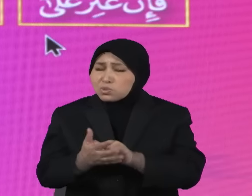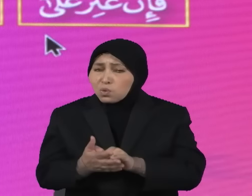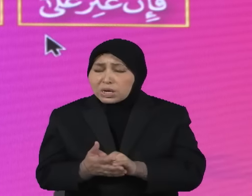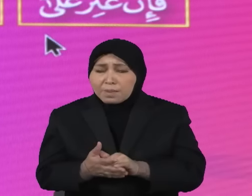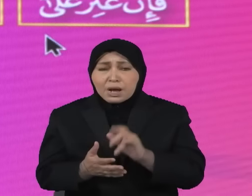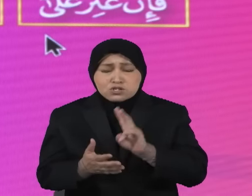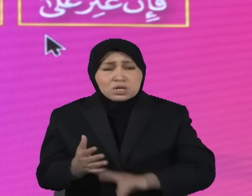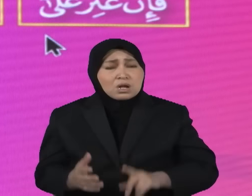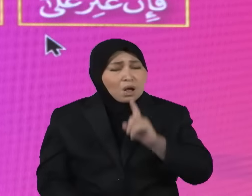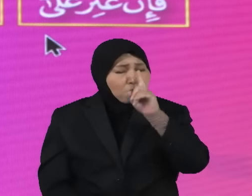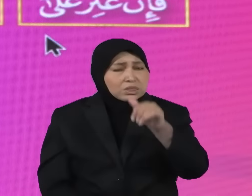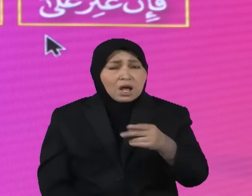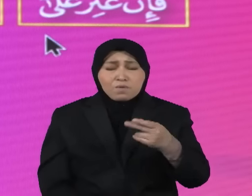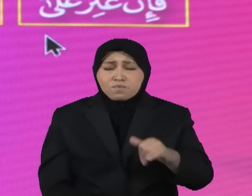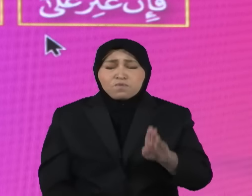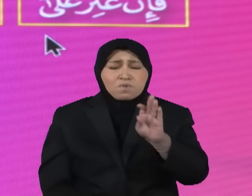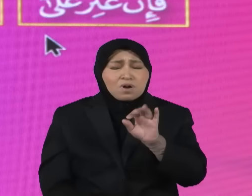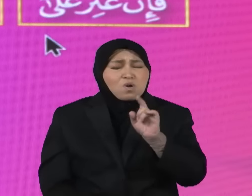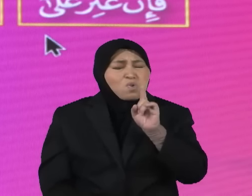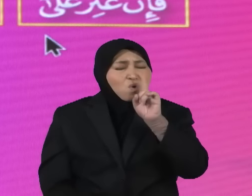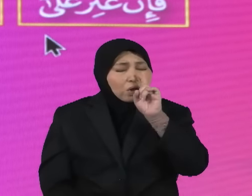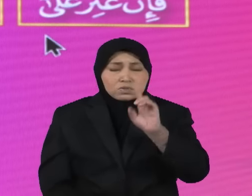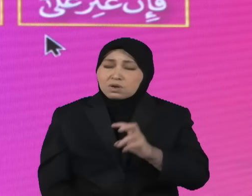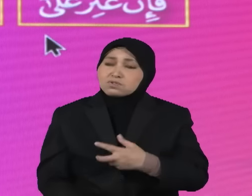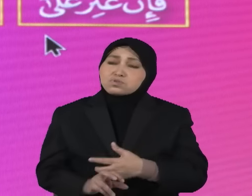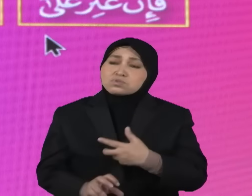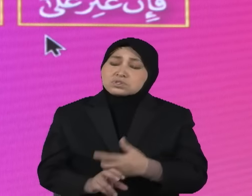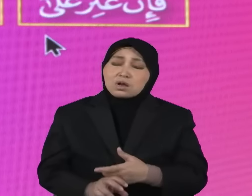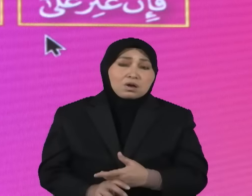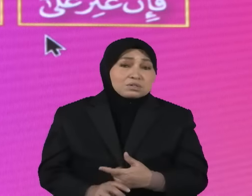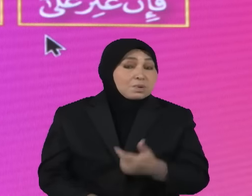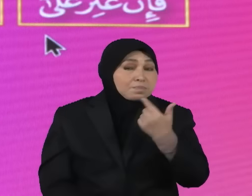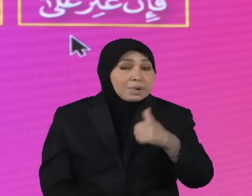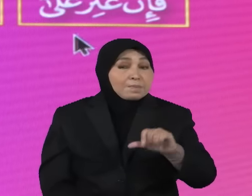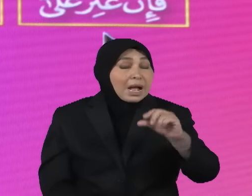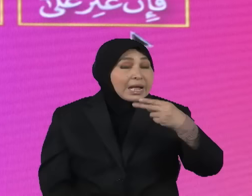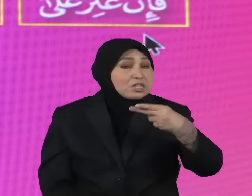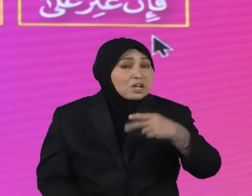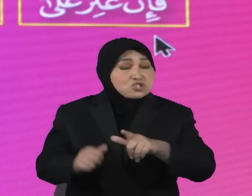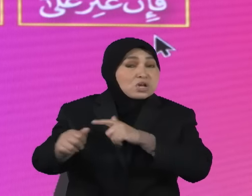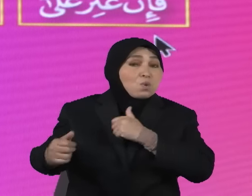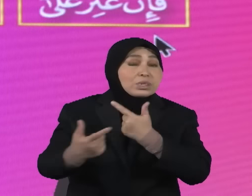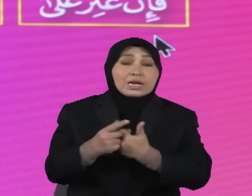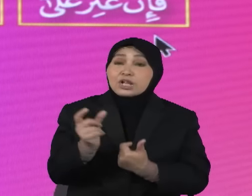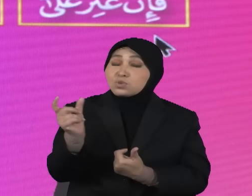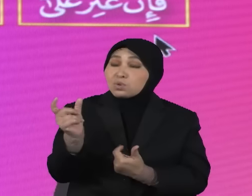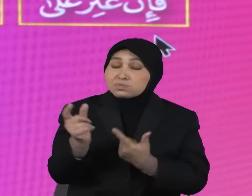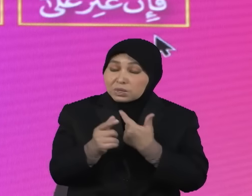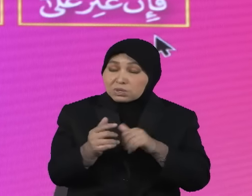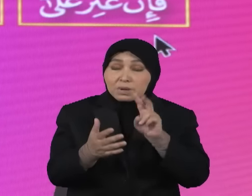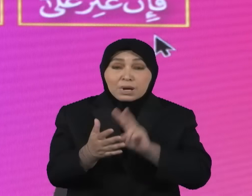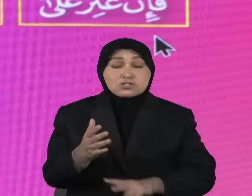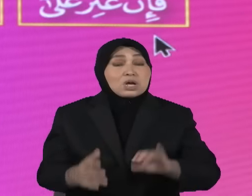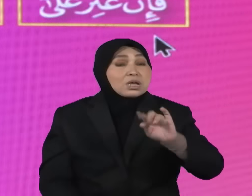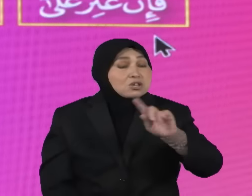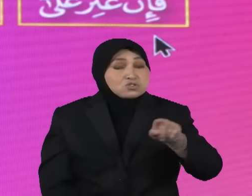baca dengan gunnah ikhfa hakiki. Payah. Payah sungguh sebab ain tu huruf yang jauh daripada nun. Sebab tu kita baca secara